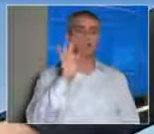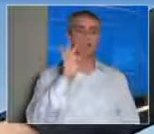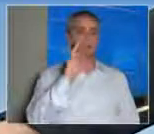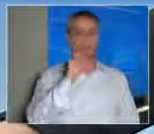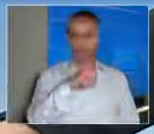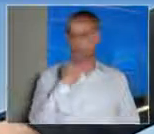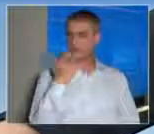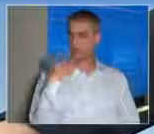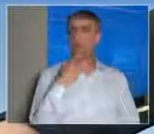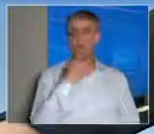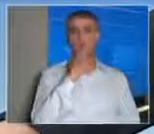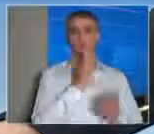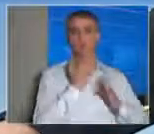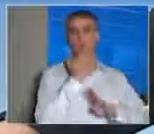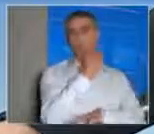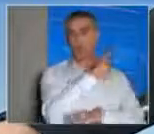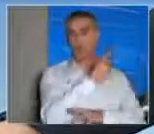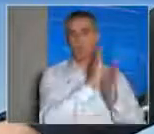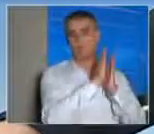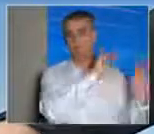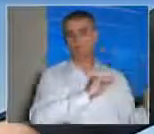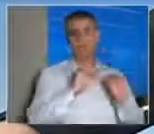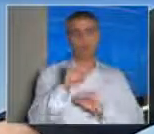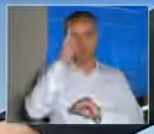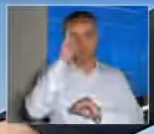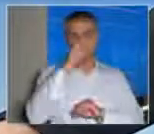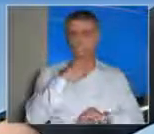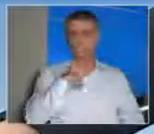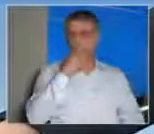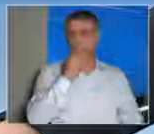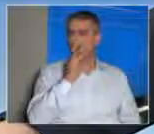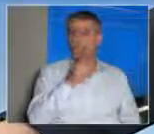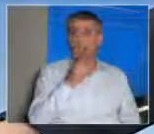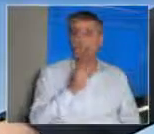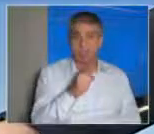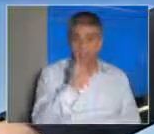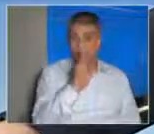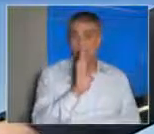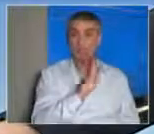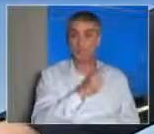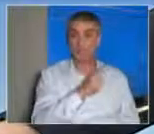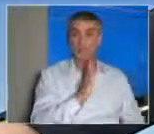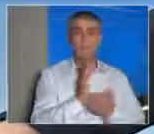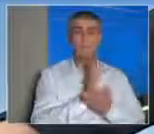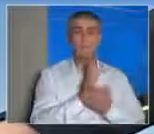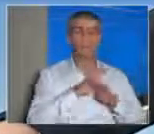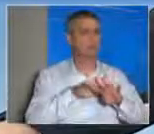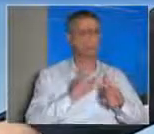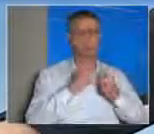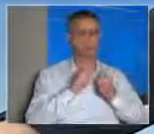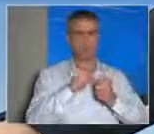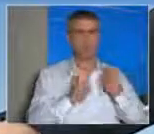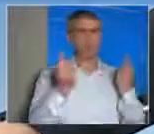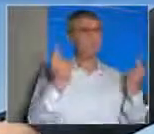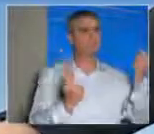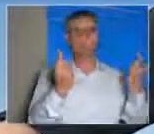כאן בשידור לפני שבוע שכן פנו אליו, ואני תוהה אפילו ברמה יותר גדולה. אתה רואה את נתניהו מכין תשתית, לא של חבר כנסת פה,